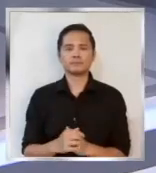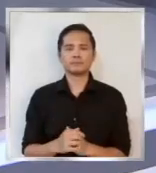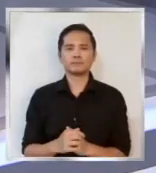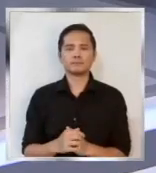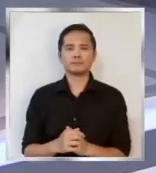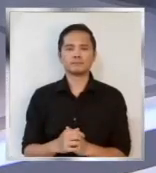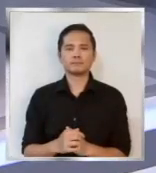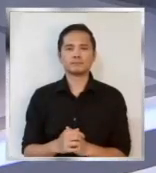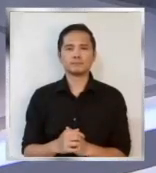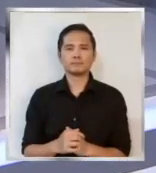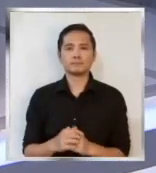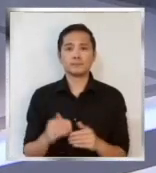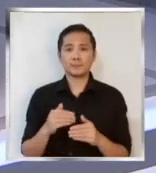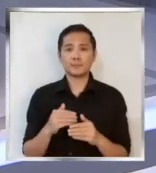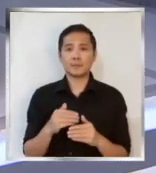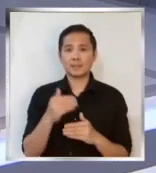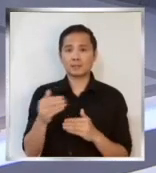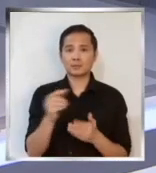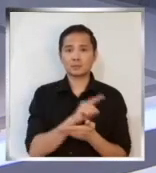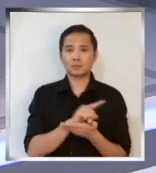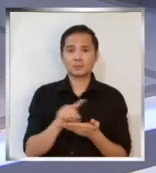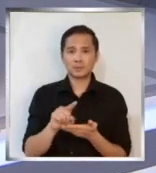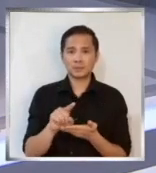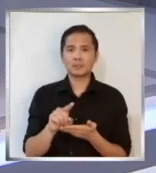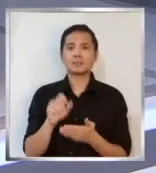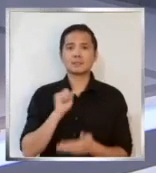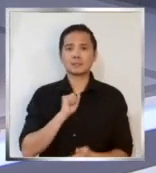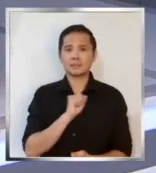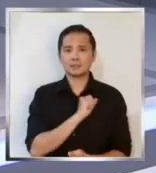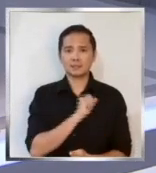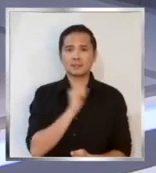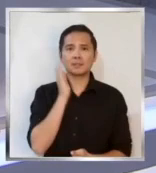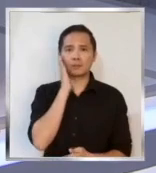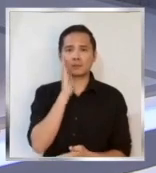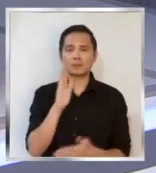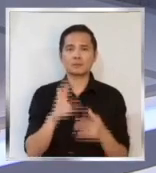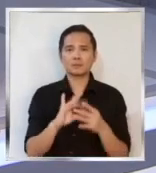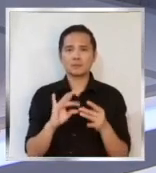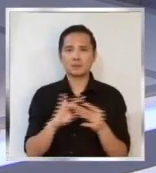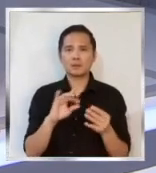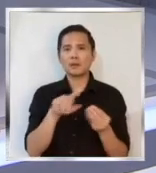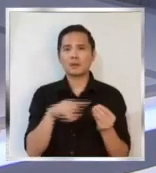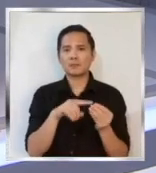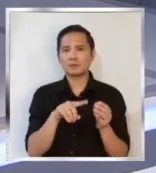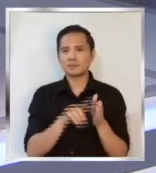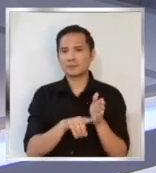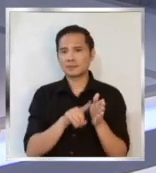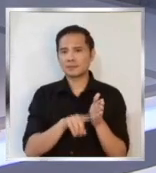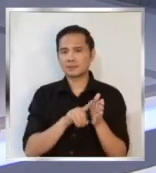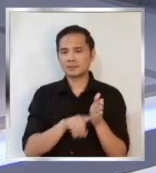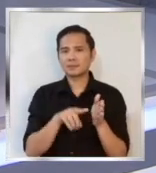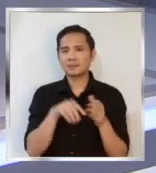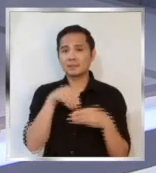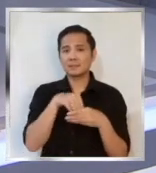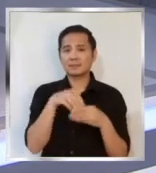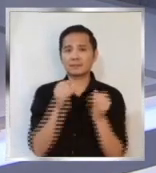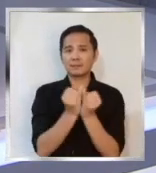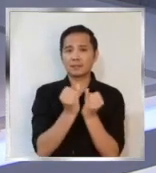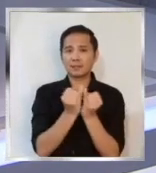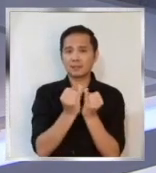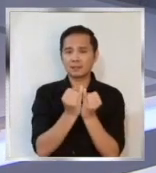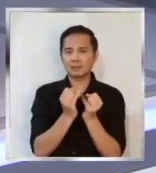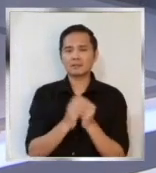Sa susunod na linggo na po ilalabas ng Senado ang ulat tungkol sa investigasyon nila sa mga anomalya umano sa PhilHealth. Kasama sa